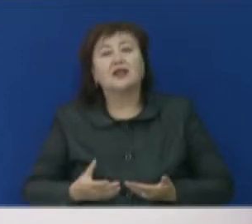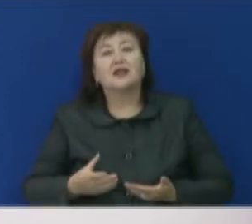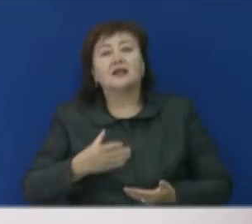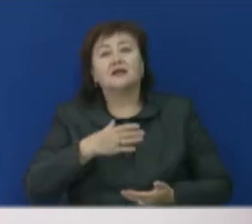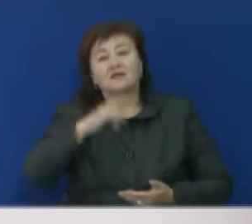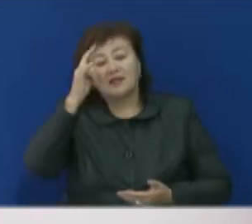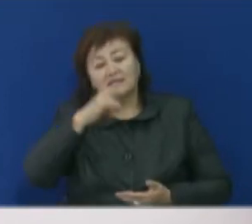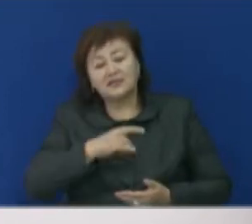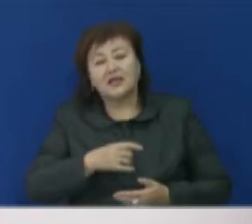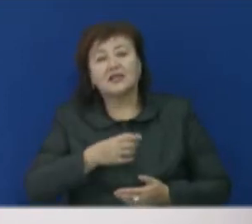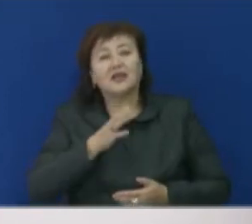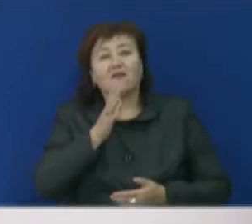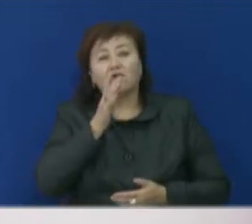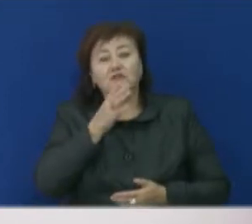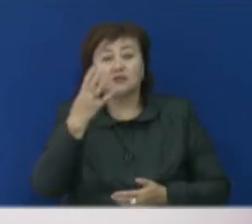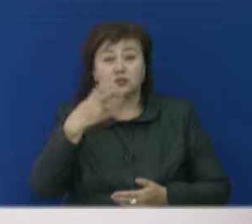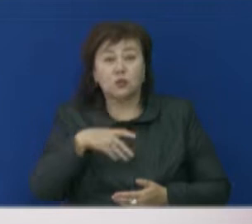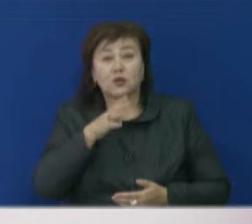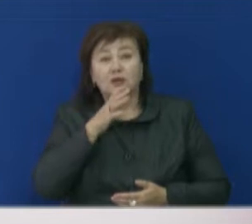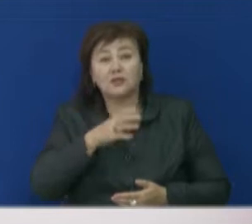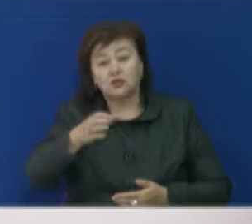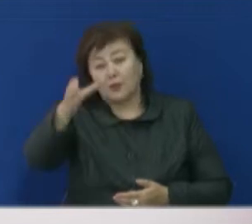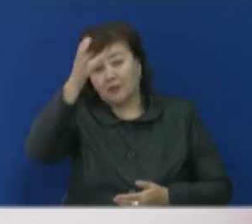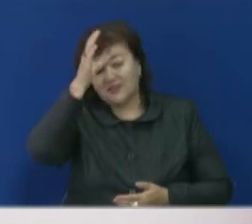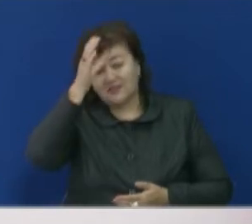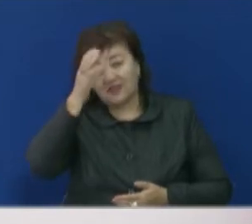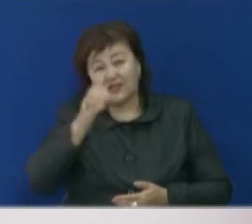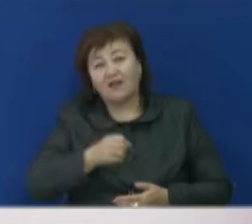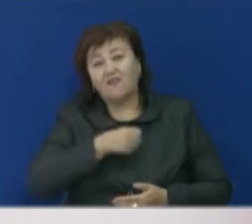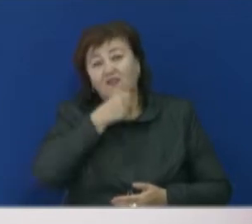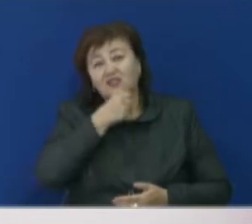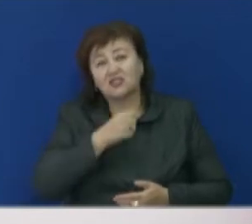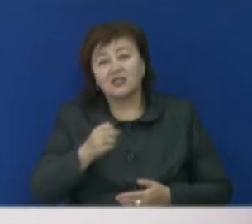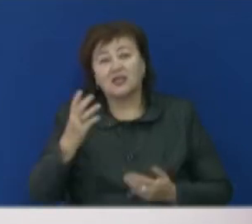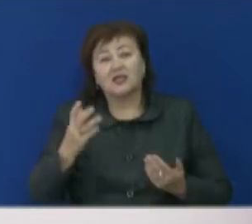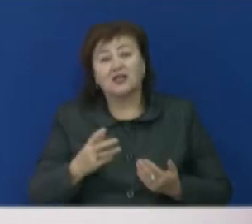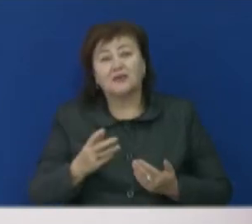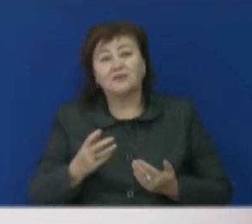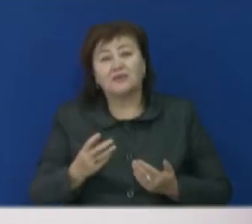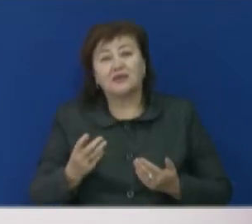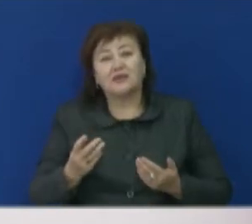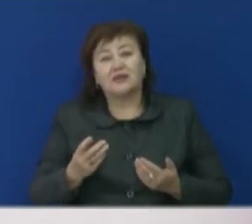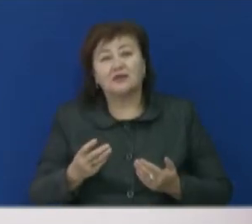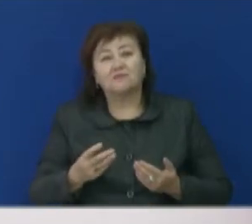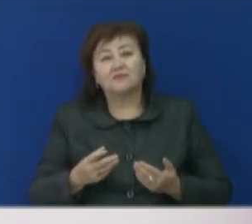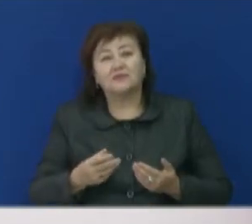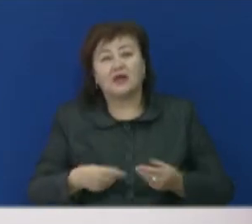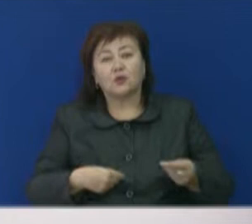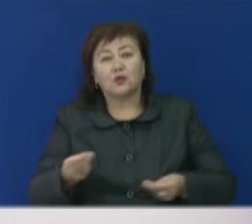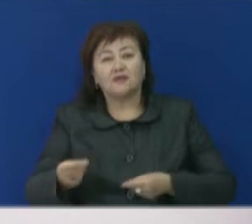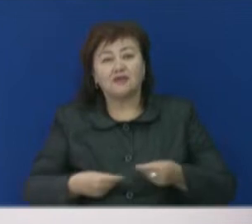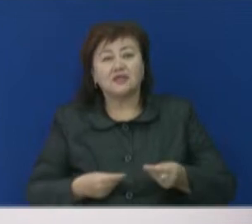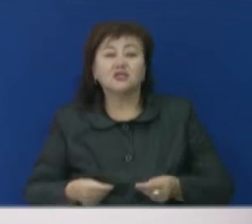жоғары білімінің болуы, жасы 40-қа толған болуы, белсенді сайлау құқығының болуы, мемлекеттік қызметте немесе сайланбалы лауазымда